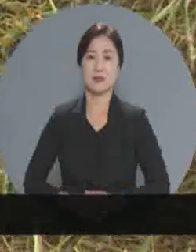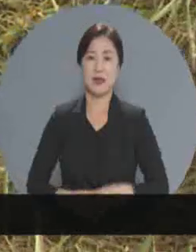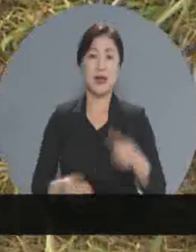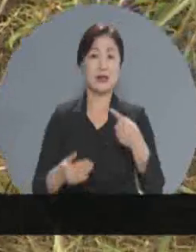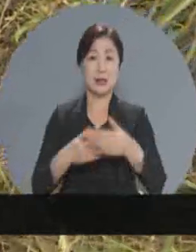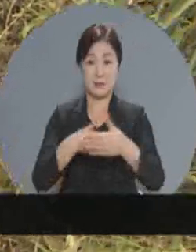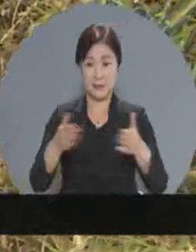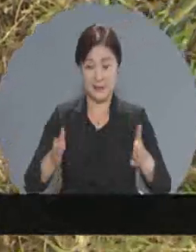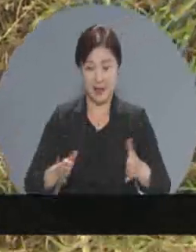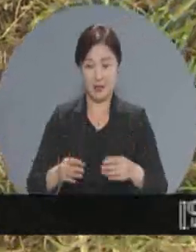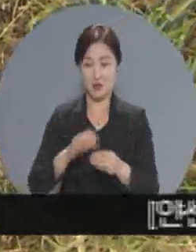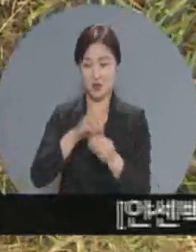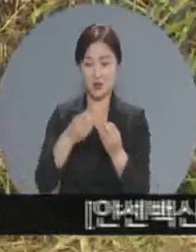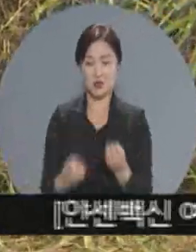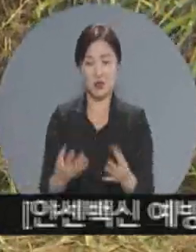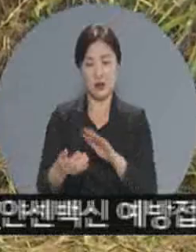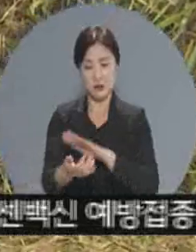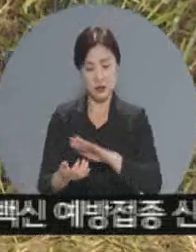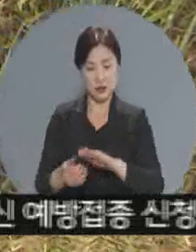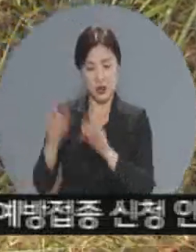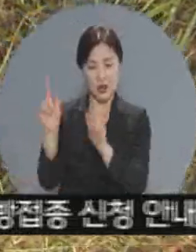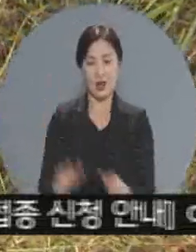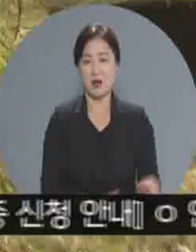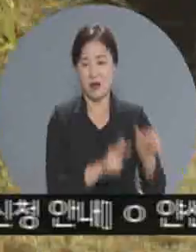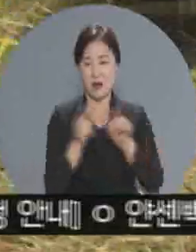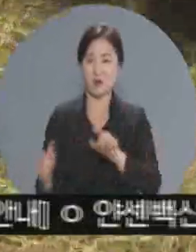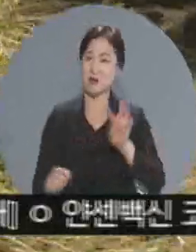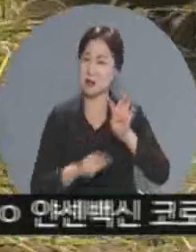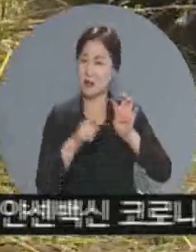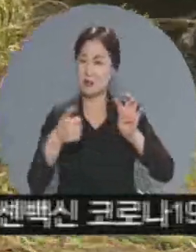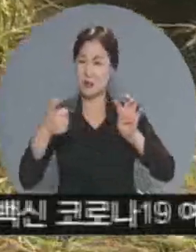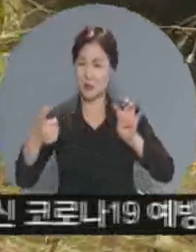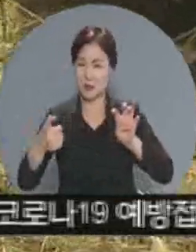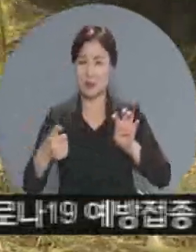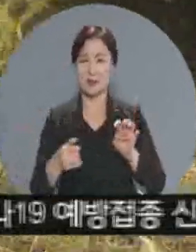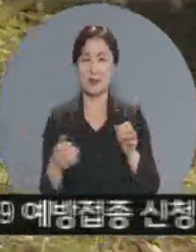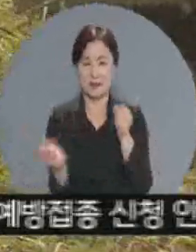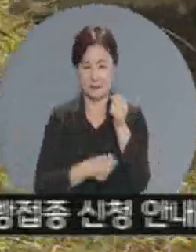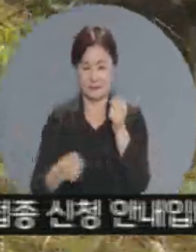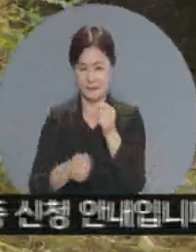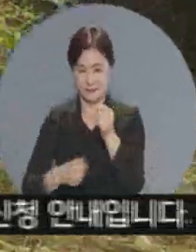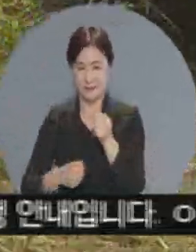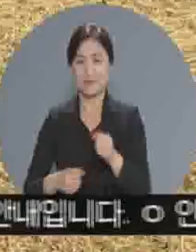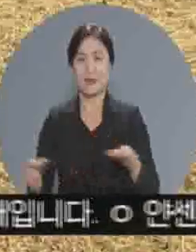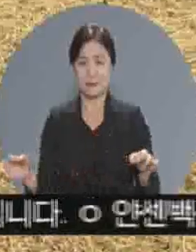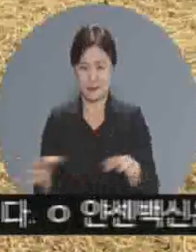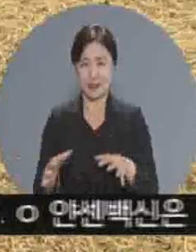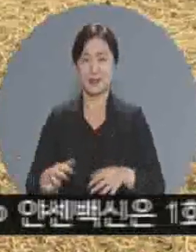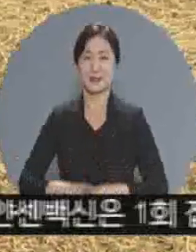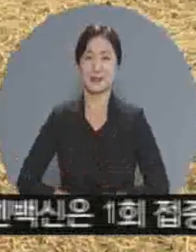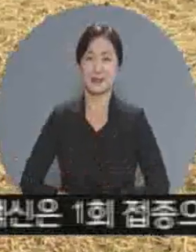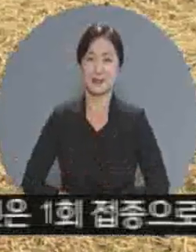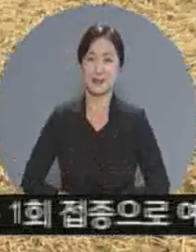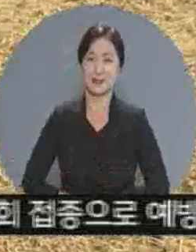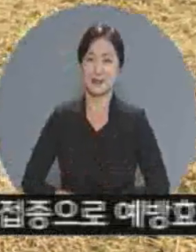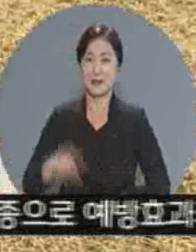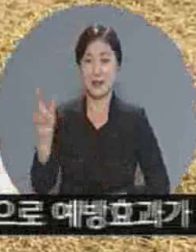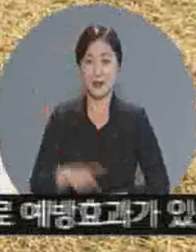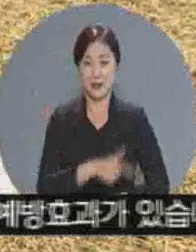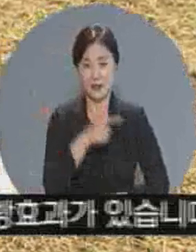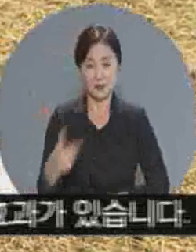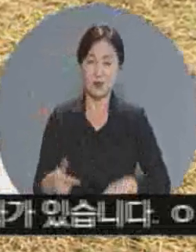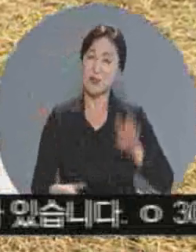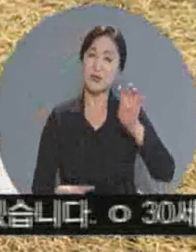추석을 앞두고 하루 평균 타오 싶기에 공분 벌쳐 작업에 나서고 있습니다 사회의 80대의 정도